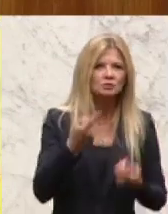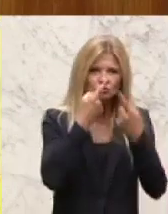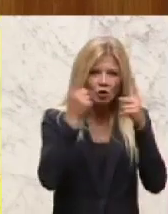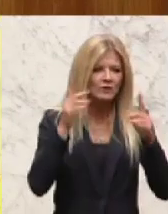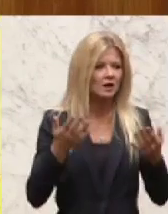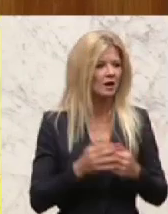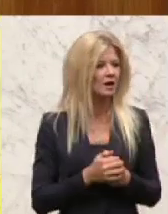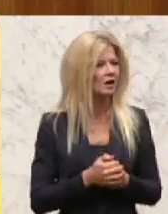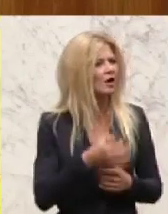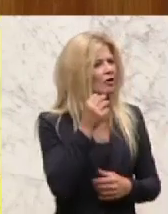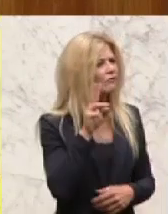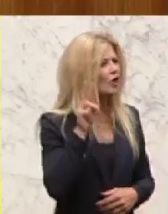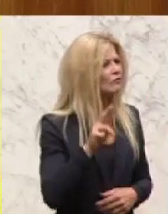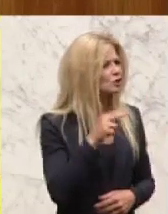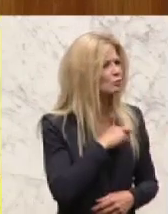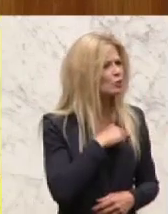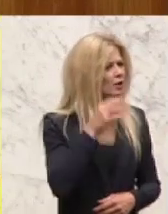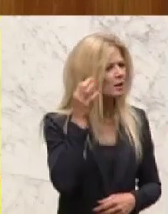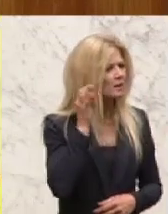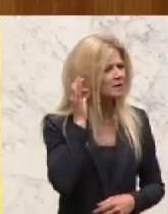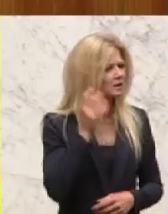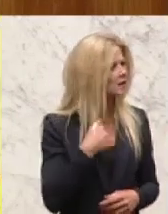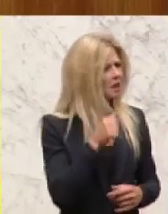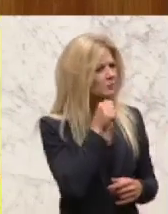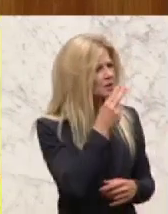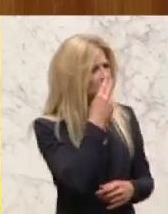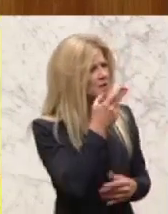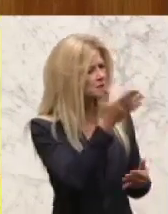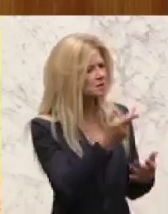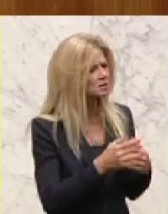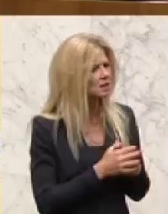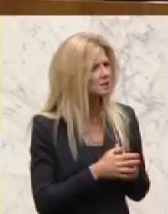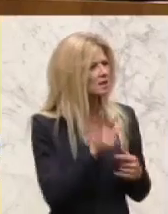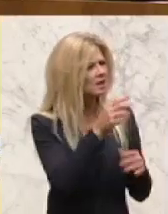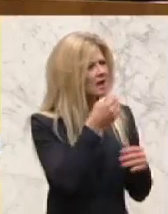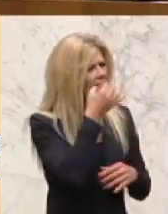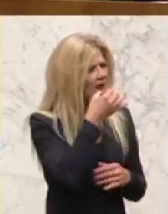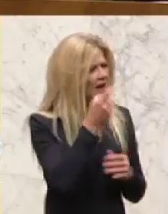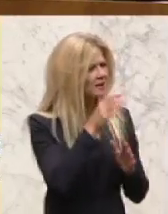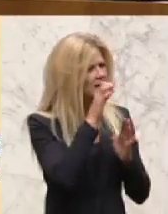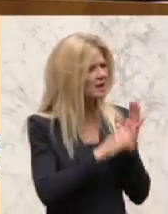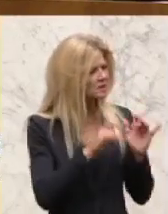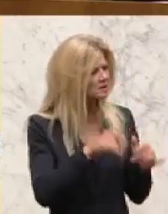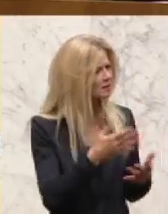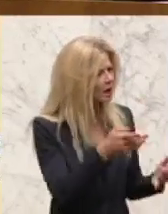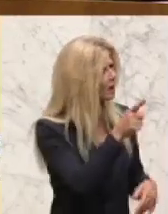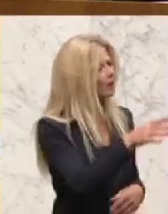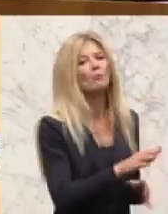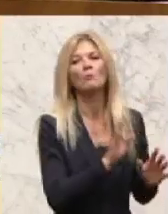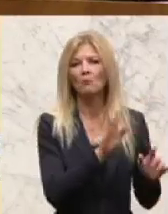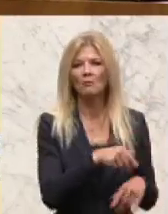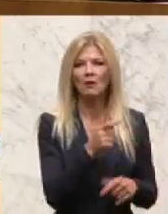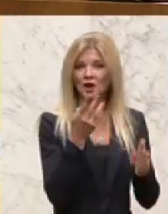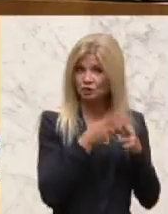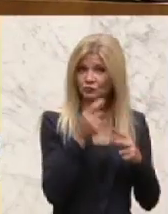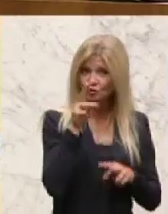Achso, ich habe nämlich gesehen, dass Sie auf der Rednerliste sind. Der Zwischenruf schon wieder entfallen. Gut, danke. Die Frage ist